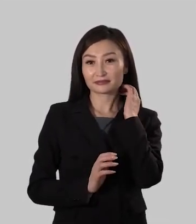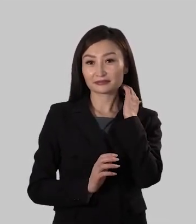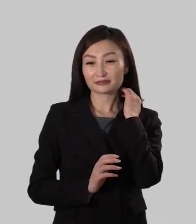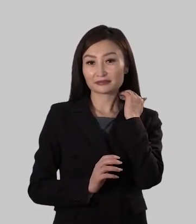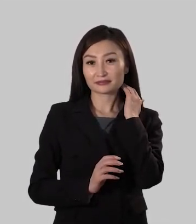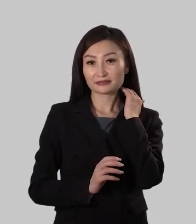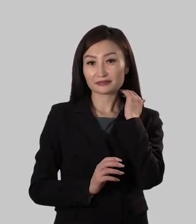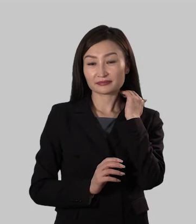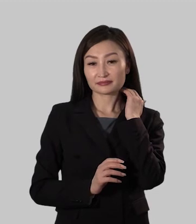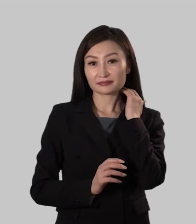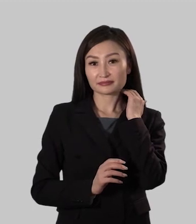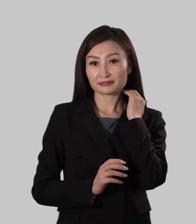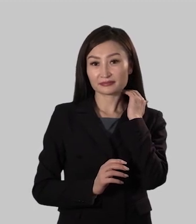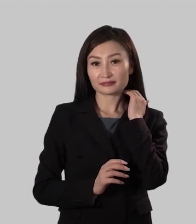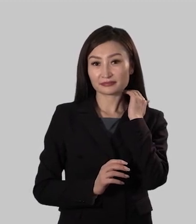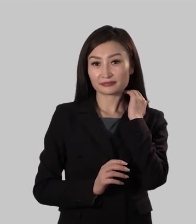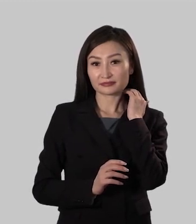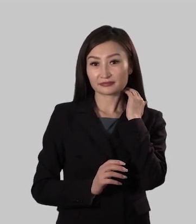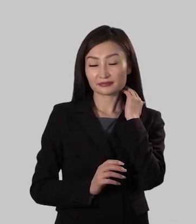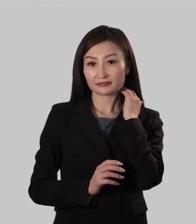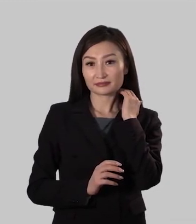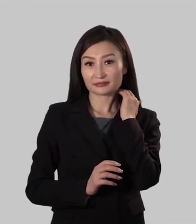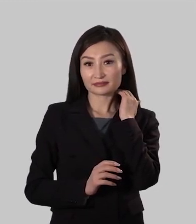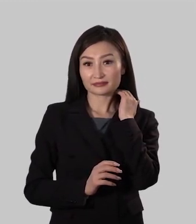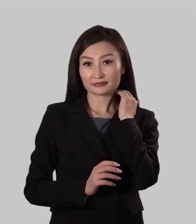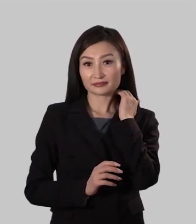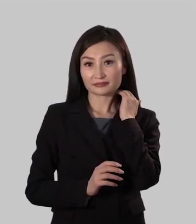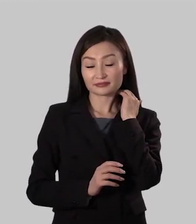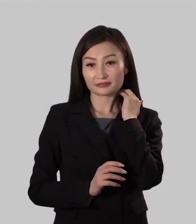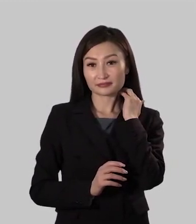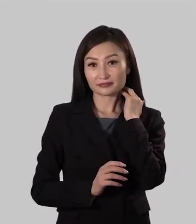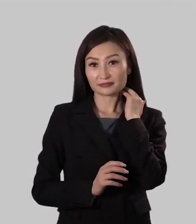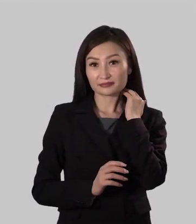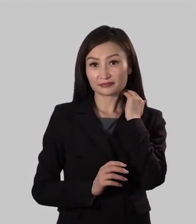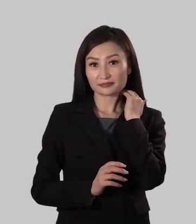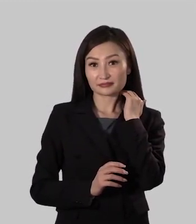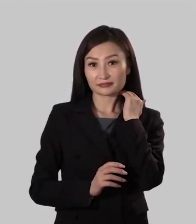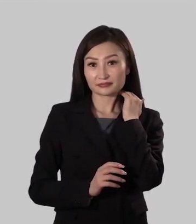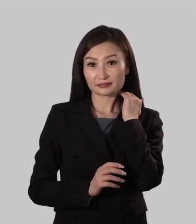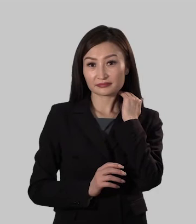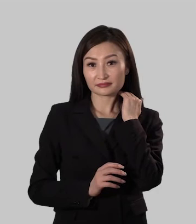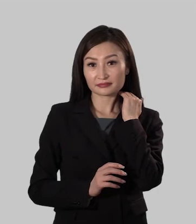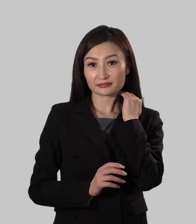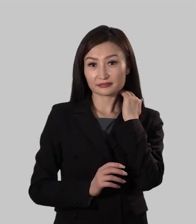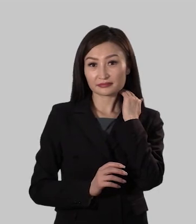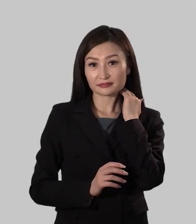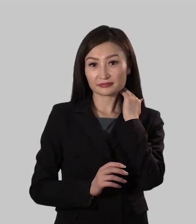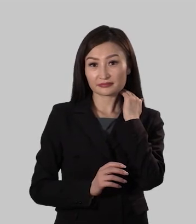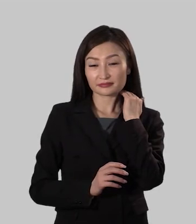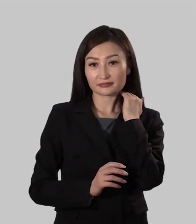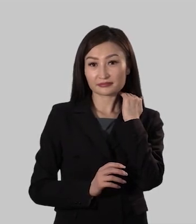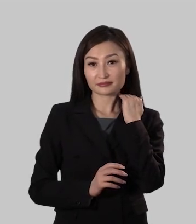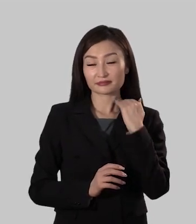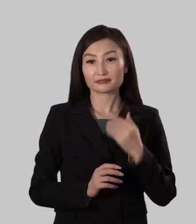тише. А песенка Нового года все ближе, все ближе. Нас